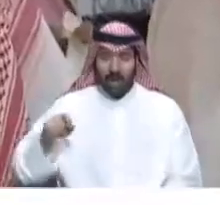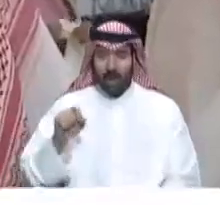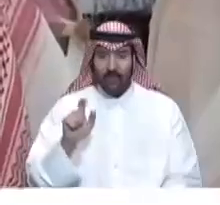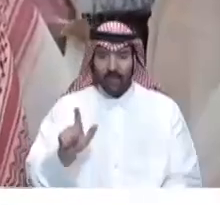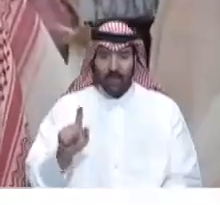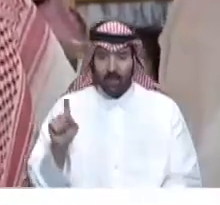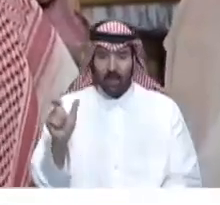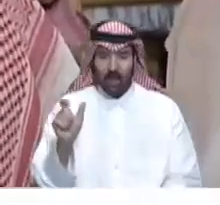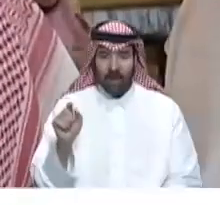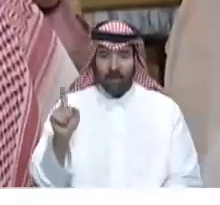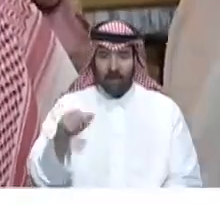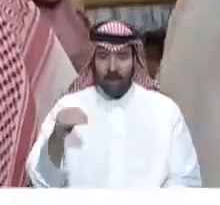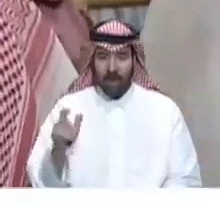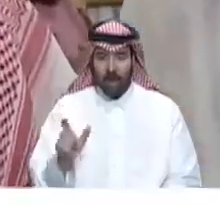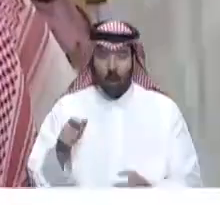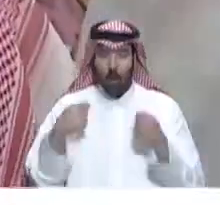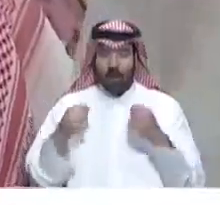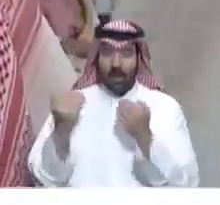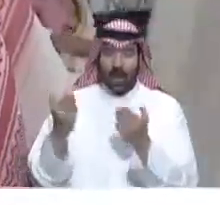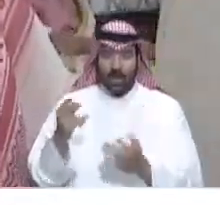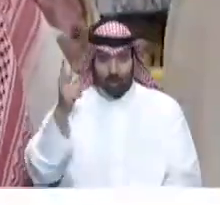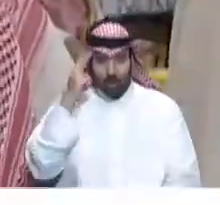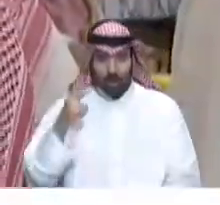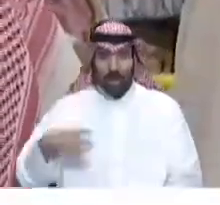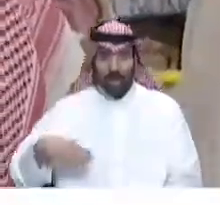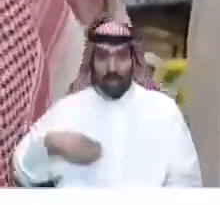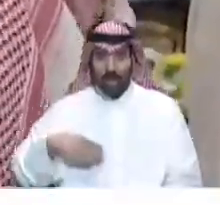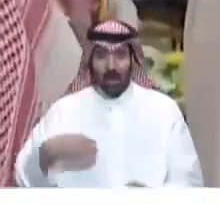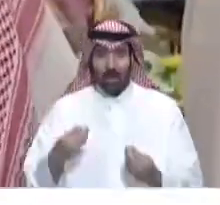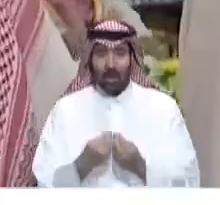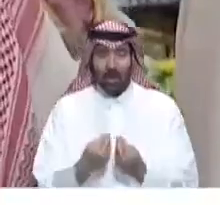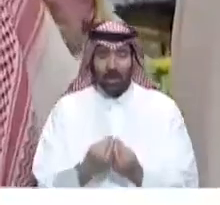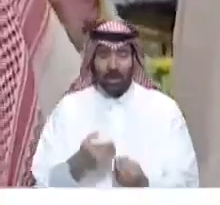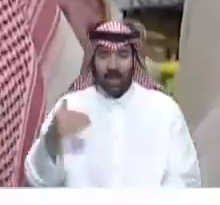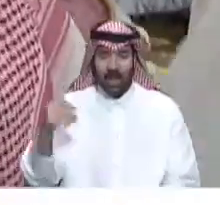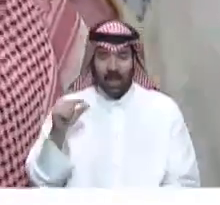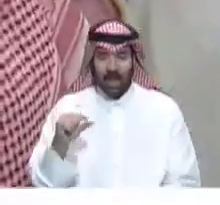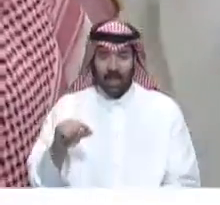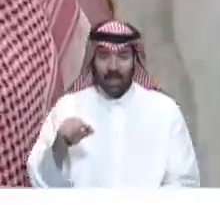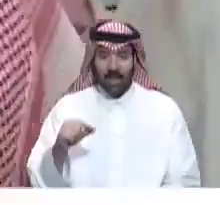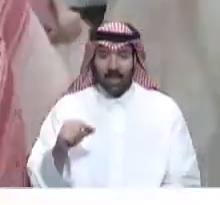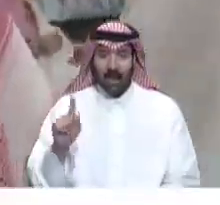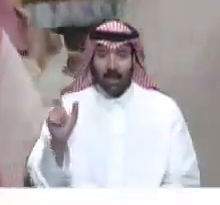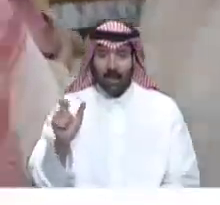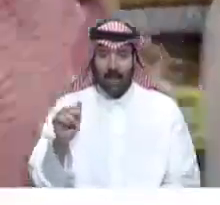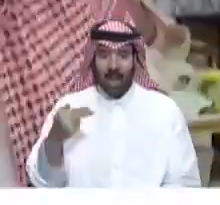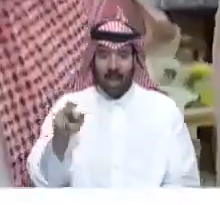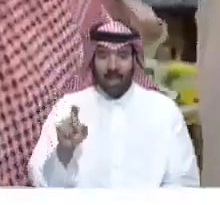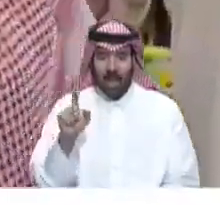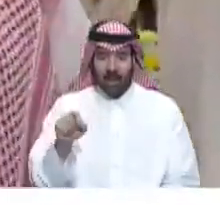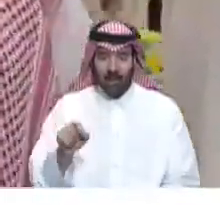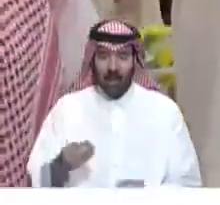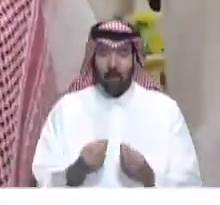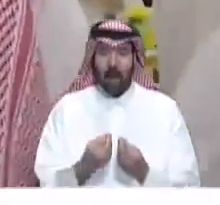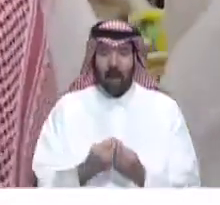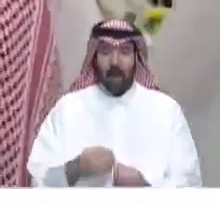فيصل بن فرحان بن عبد الله وزير الخارجية، وصاحب السمو الأمير خالد بن عبد العزيز بن عياف آل مقرن،